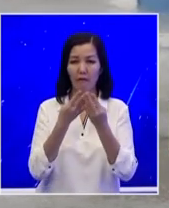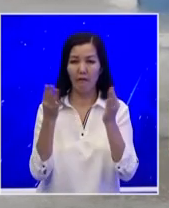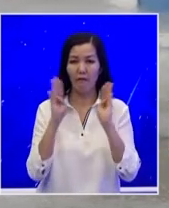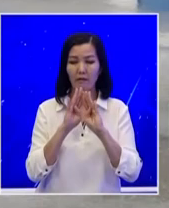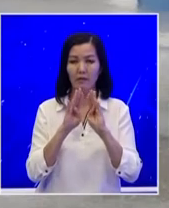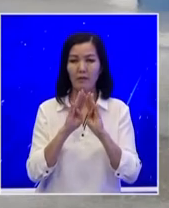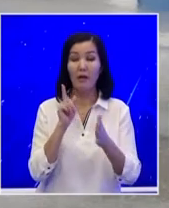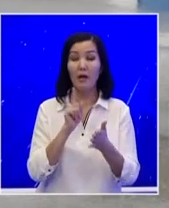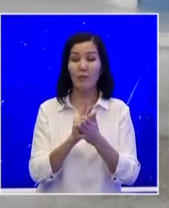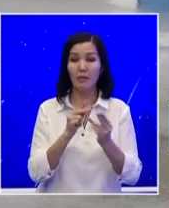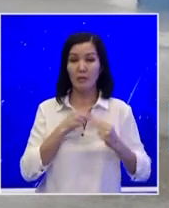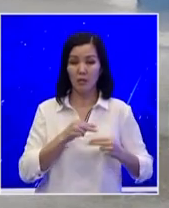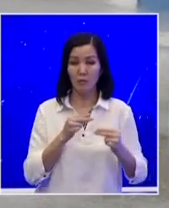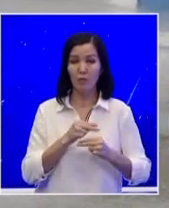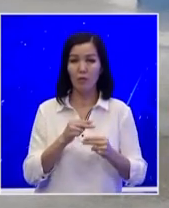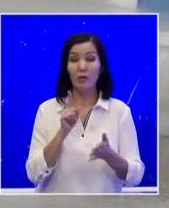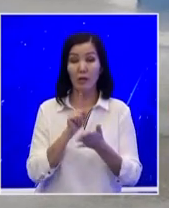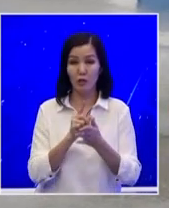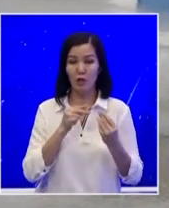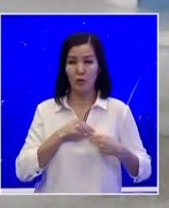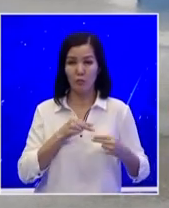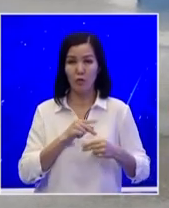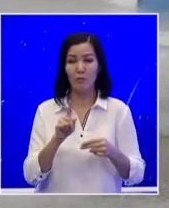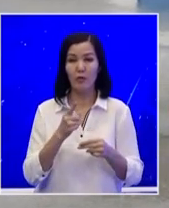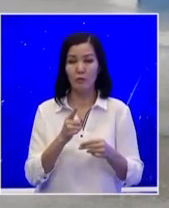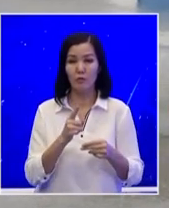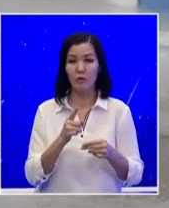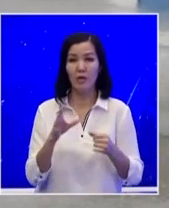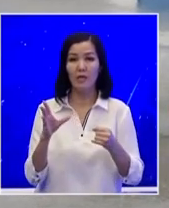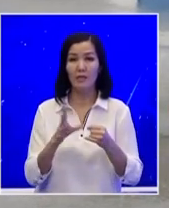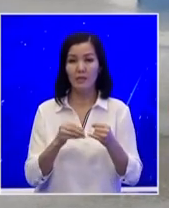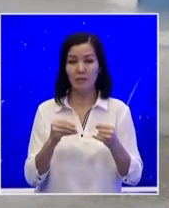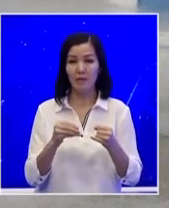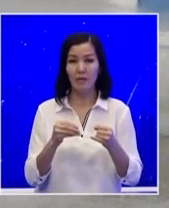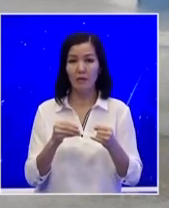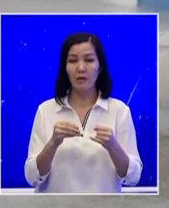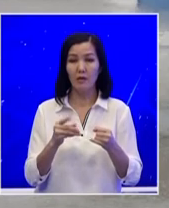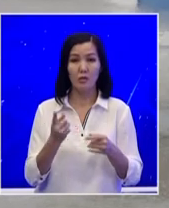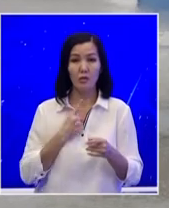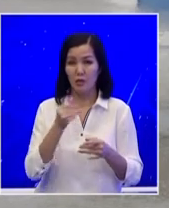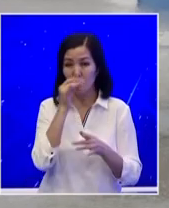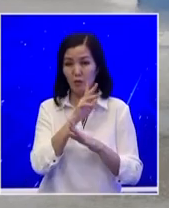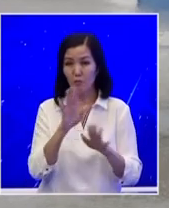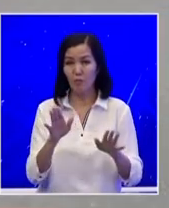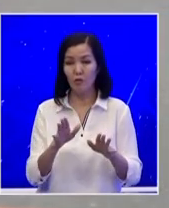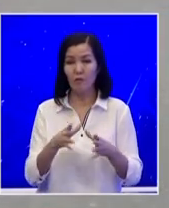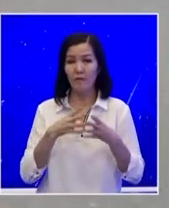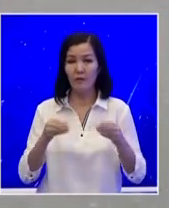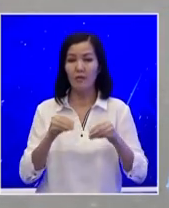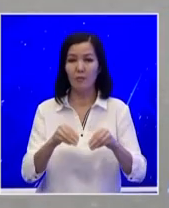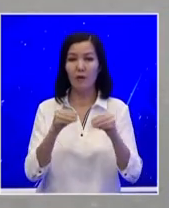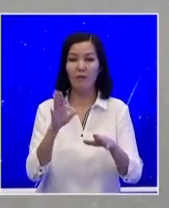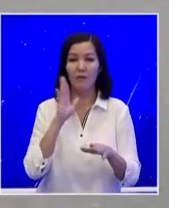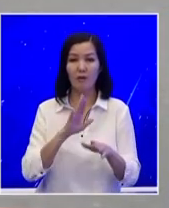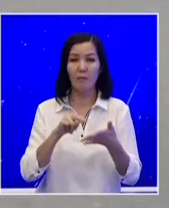обязаны работать, должны работать, потому что земля тут, работа на земле не терпит отлагательств. Весенние полевые работы у нас идут